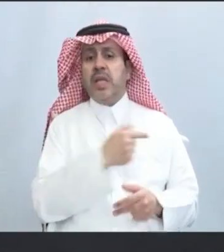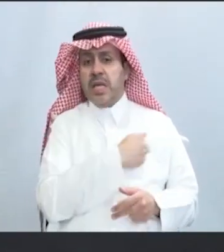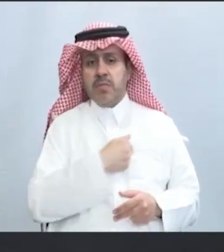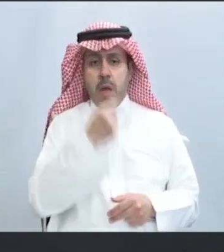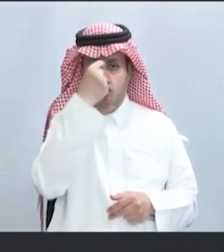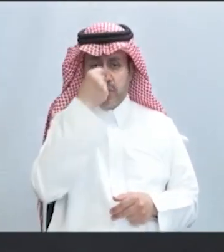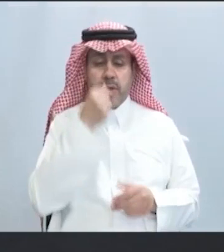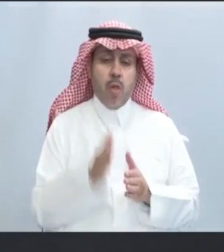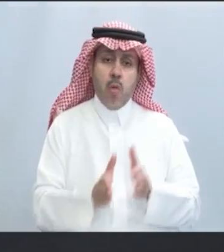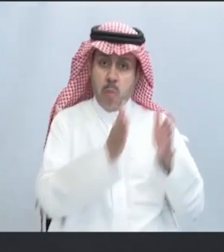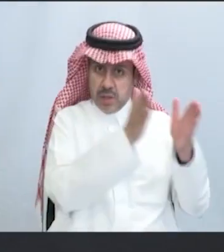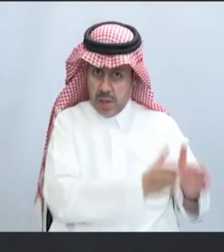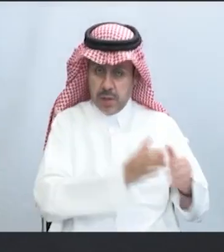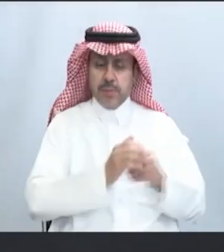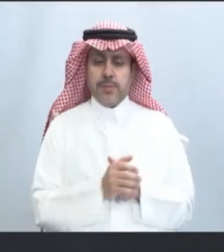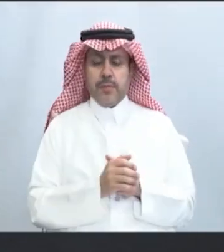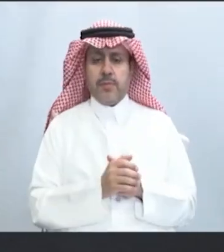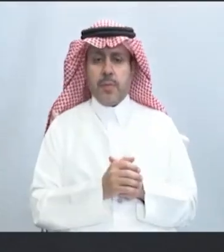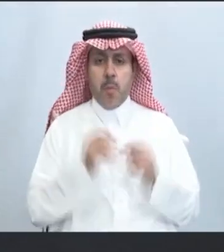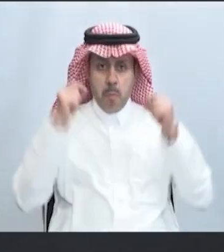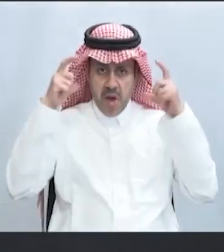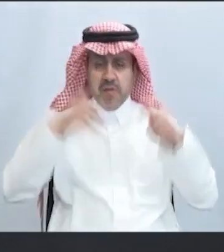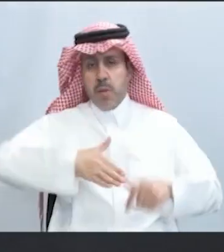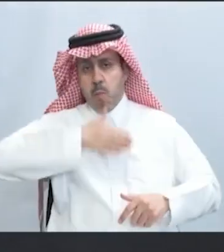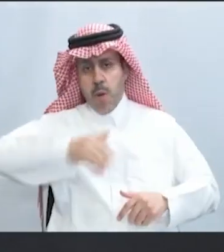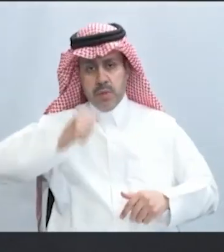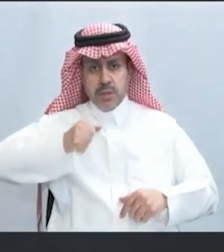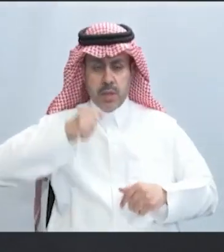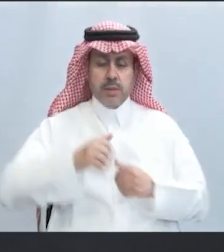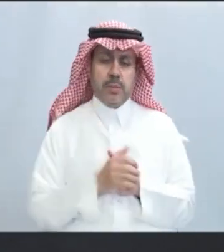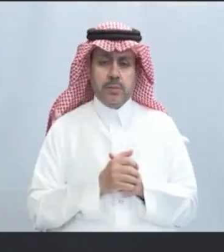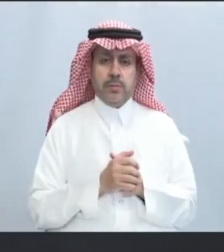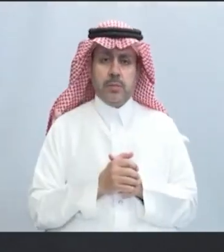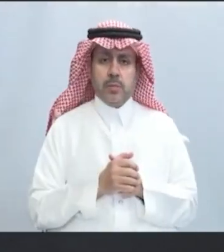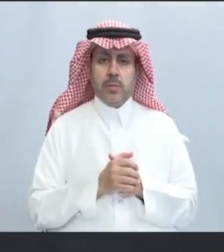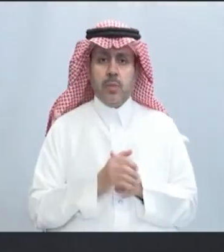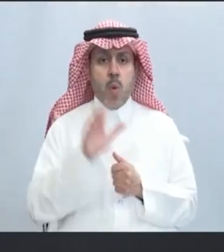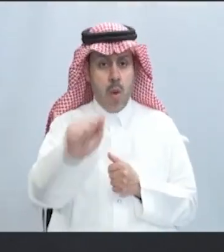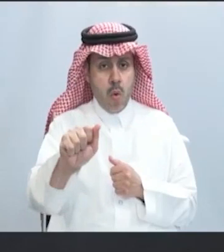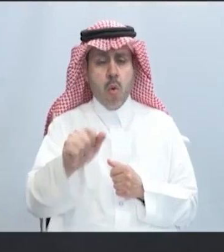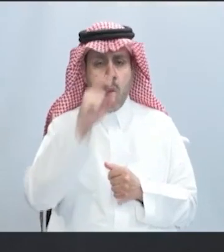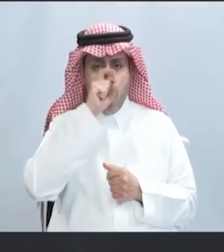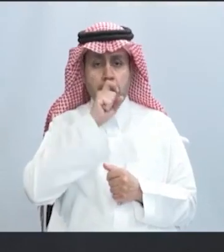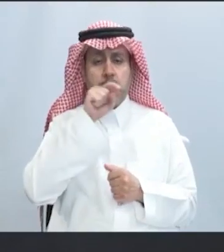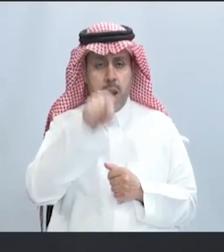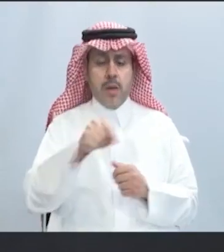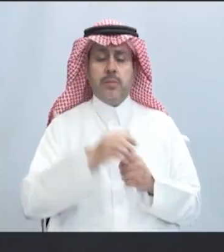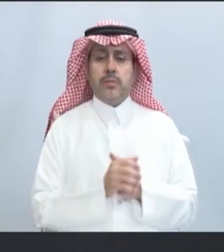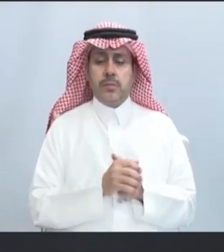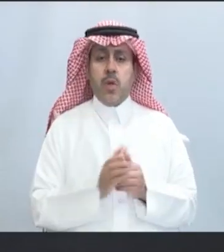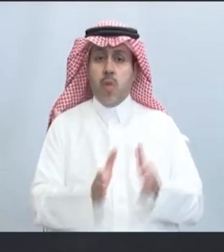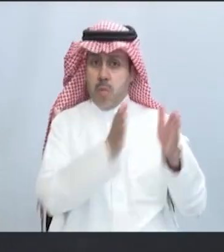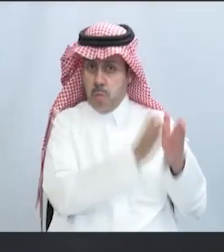ذلك انتقلنا الى معرفه النبي صلى الله عليه وسلم والحقوق الواجبه له ثم بعد ذلك